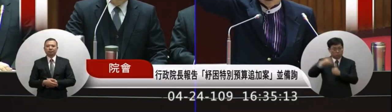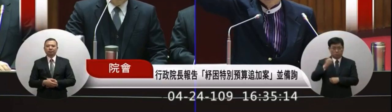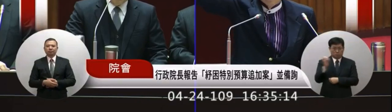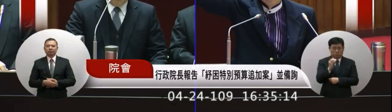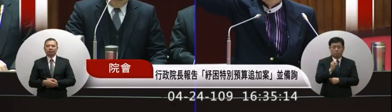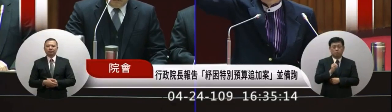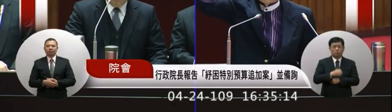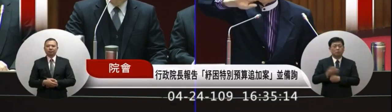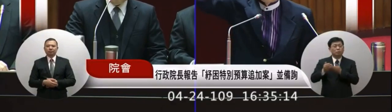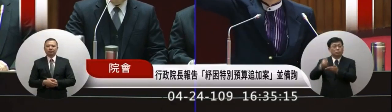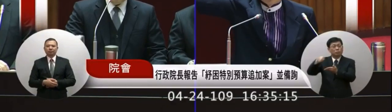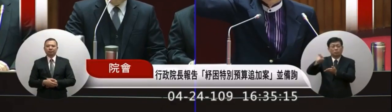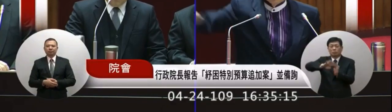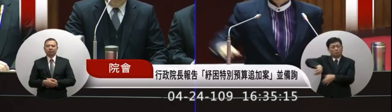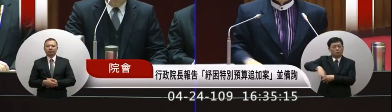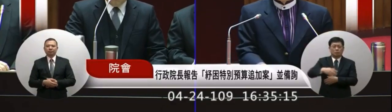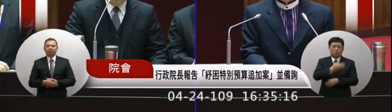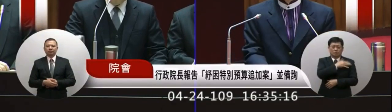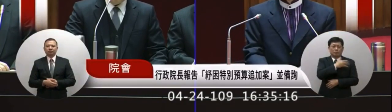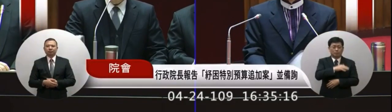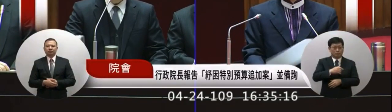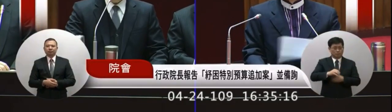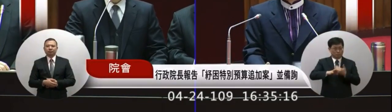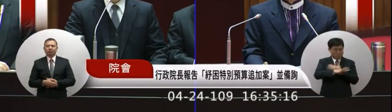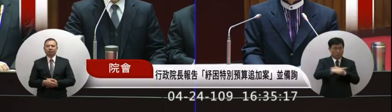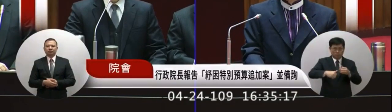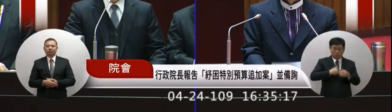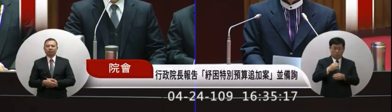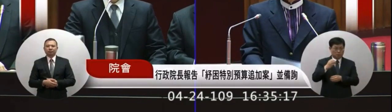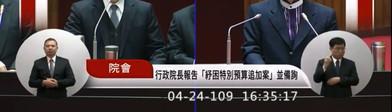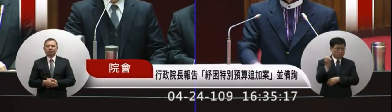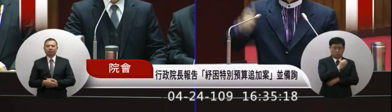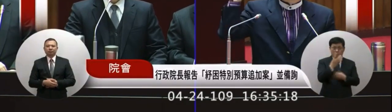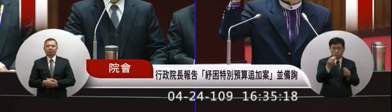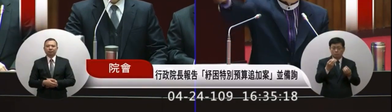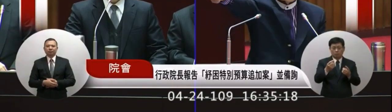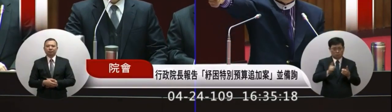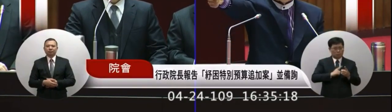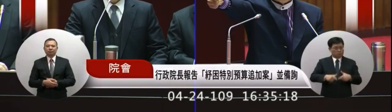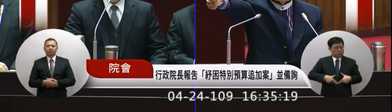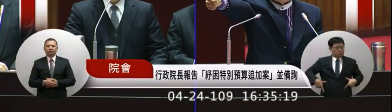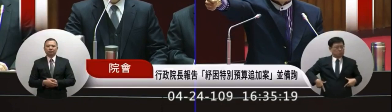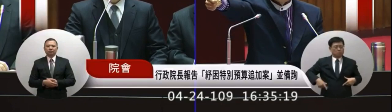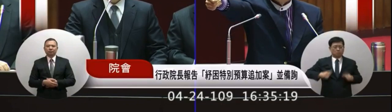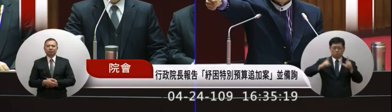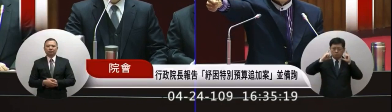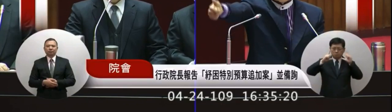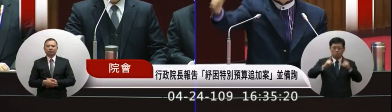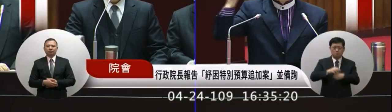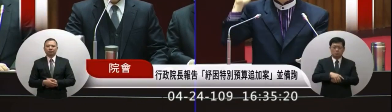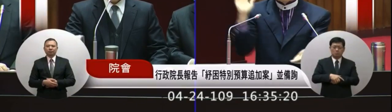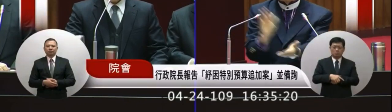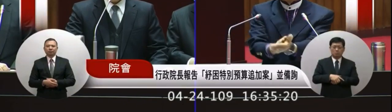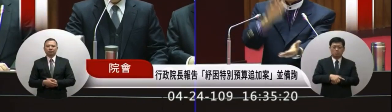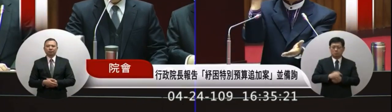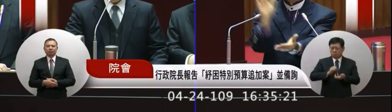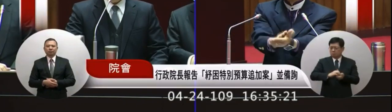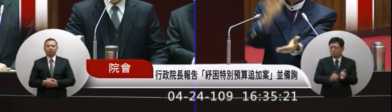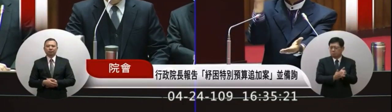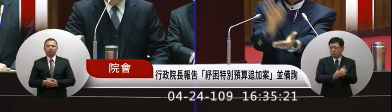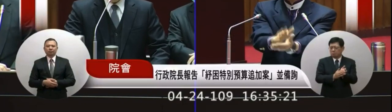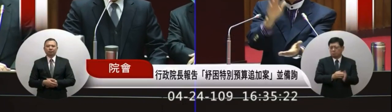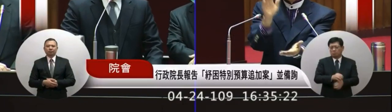间卖供了哈，盘时间卖供，其他的真的都零确诊，你大胆的站出来。打一点给你拍破